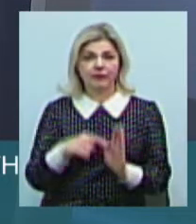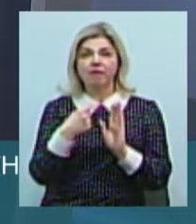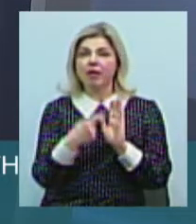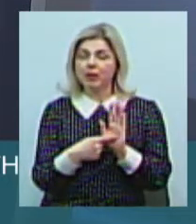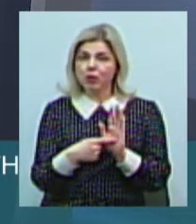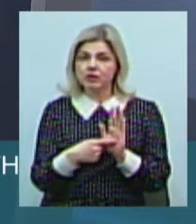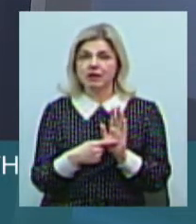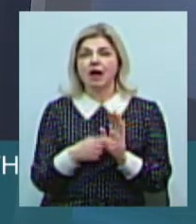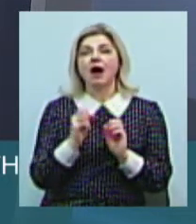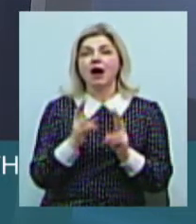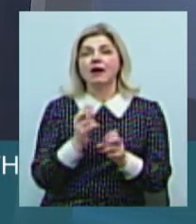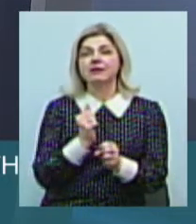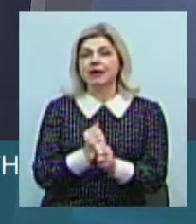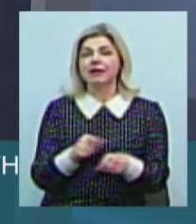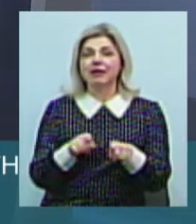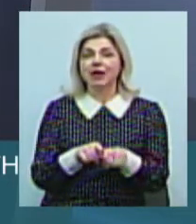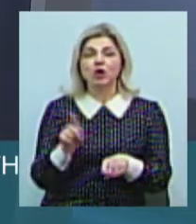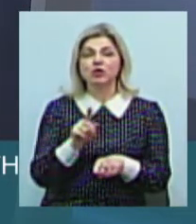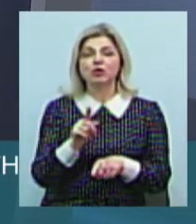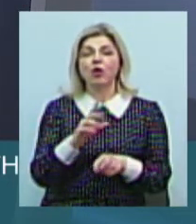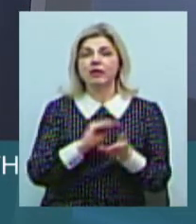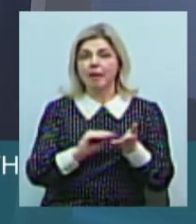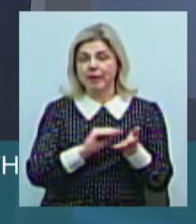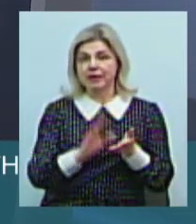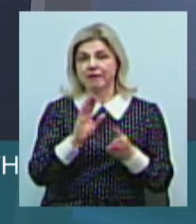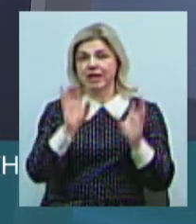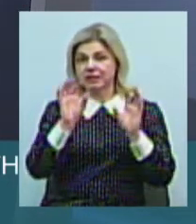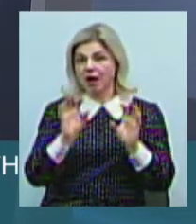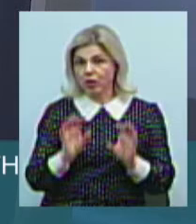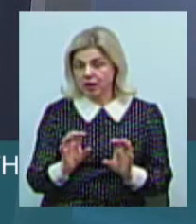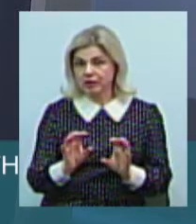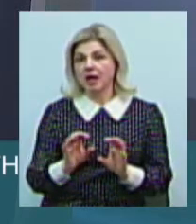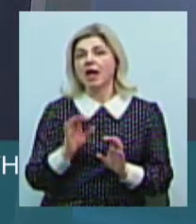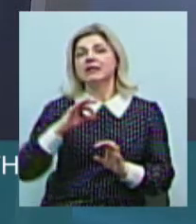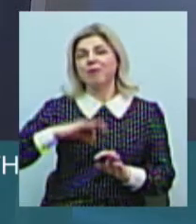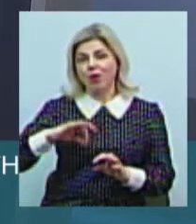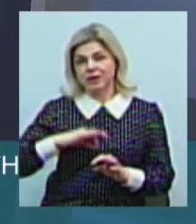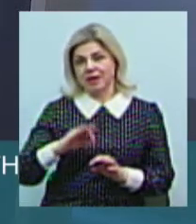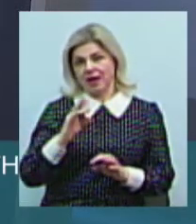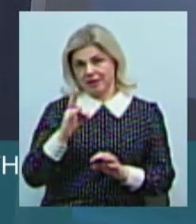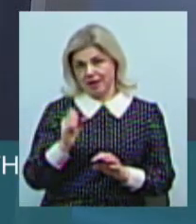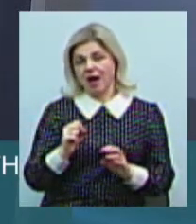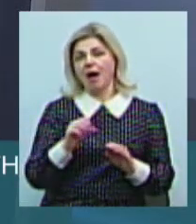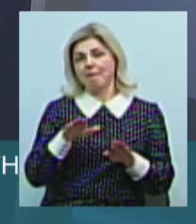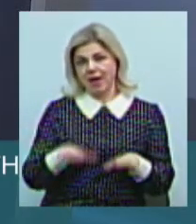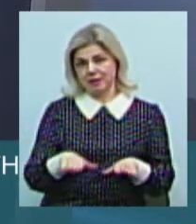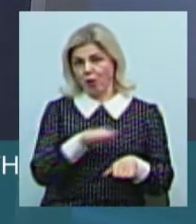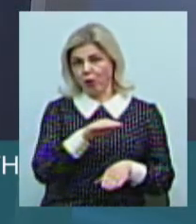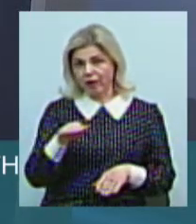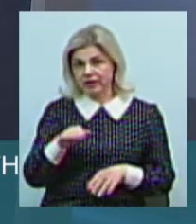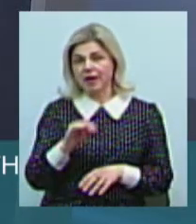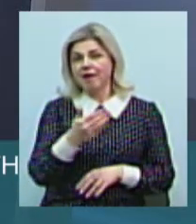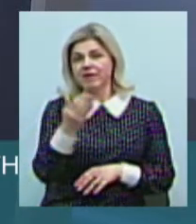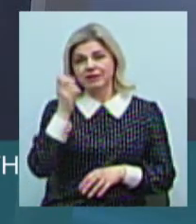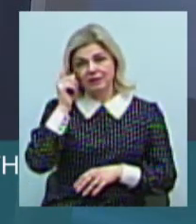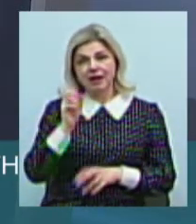вопрос, як зробити так, щоб те, що написано в національному законодательстві, примінялось на місцевому рівні. И знаете, как,